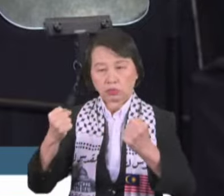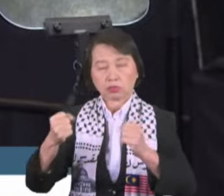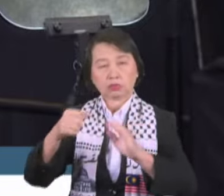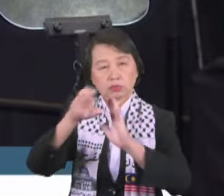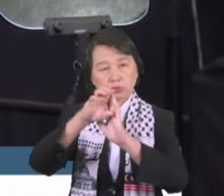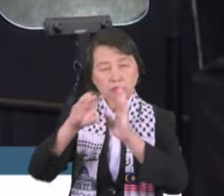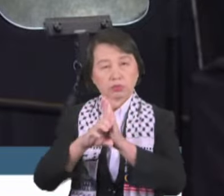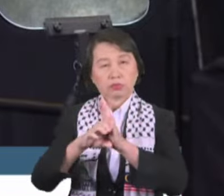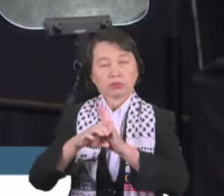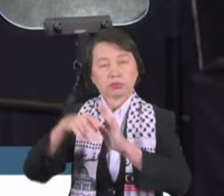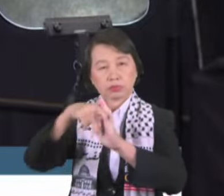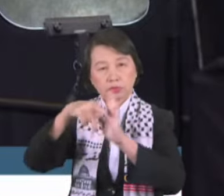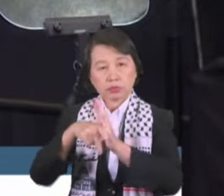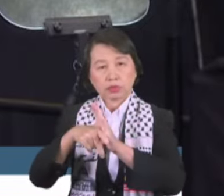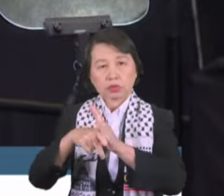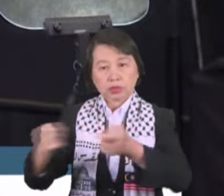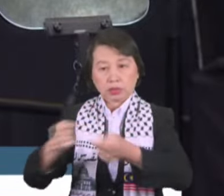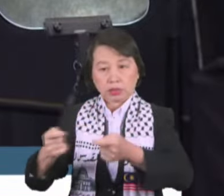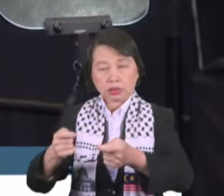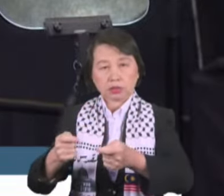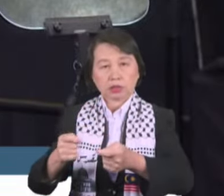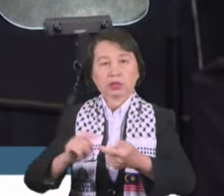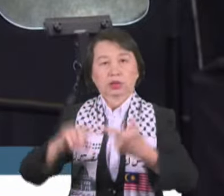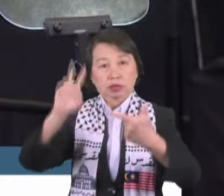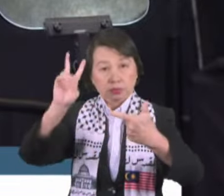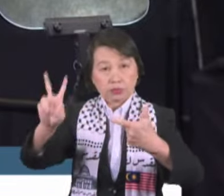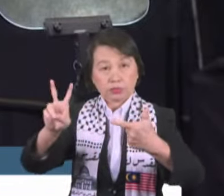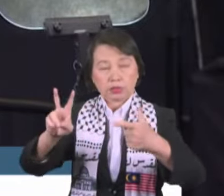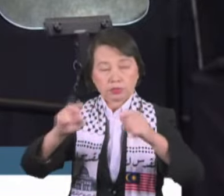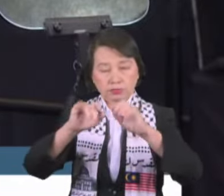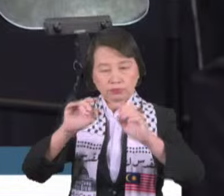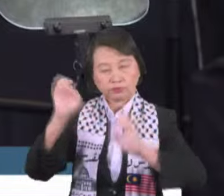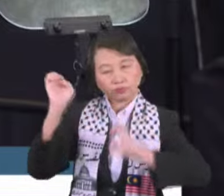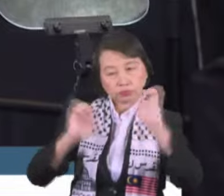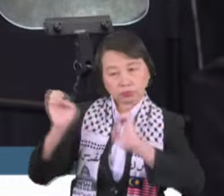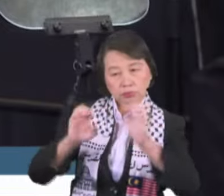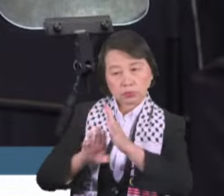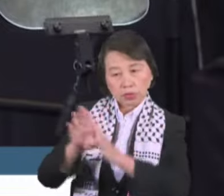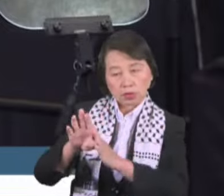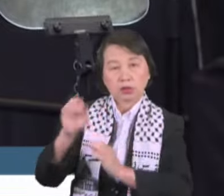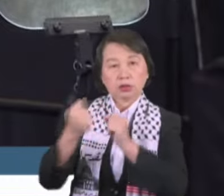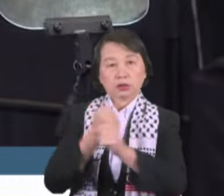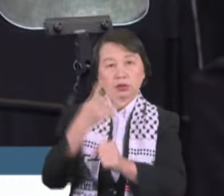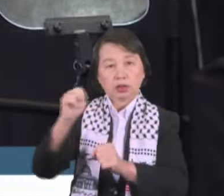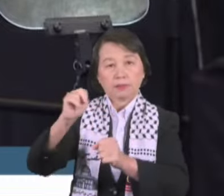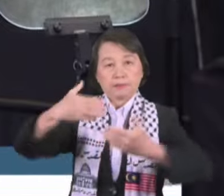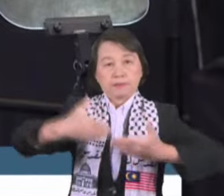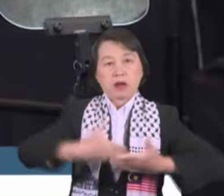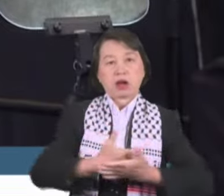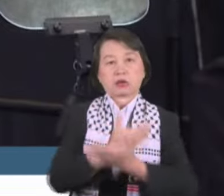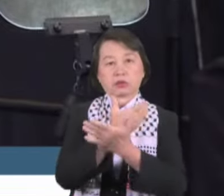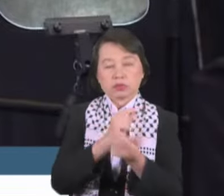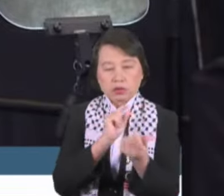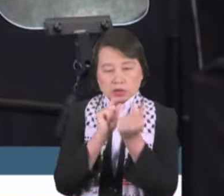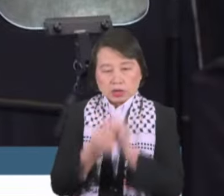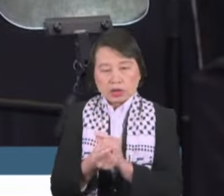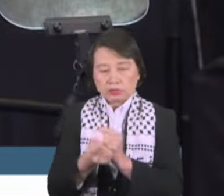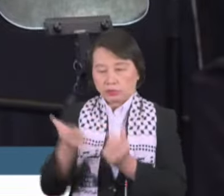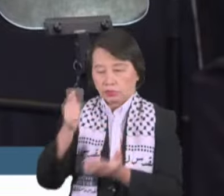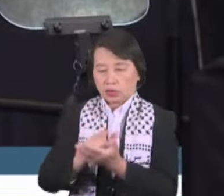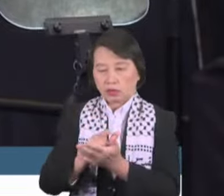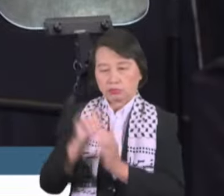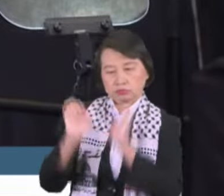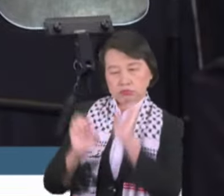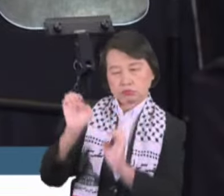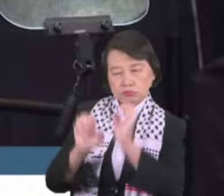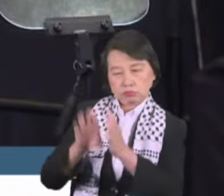prosedur tata tertib yang lebih tegas. Kedua, pelaksanaan sistem penilaian prestasi tahunan yang baru menggantikan laporan